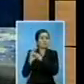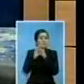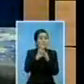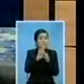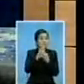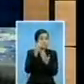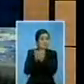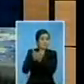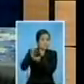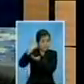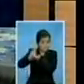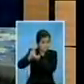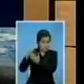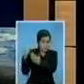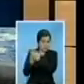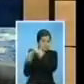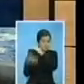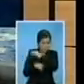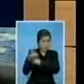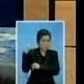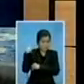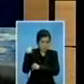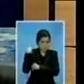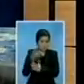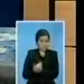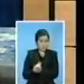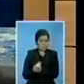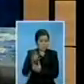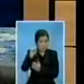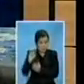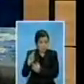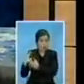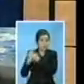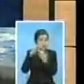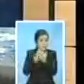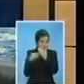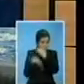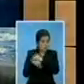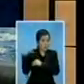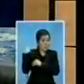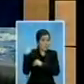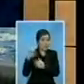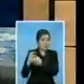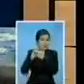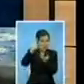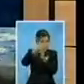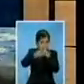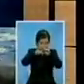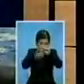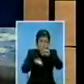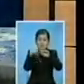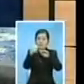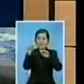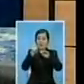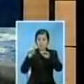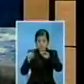นอให้มีการตัดลดงบประมาณของกระทรวงการคลังลง 10% เพราะการจัดสรรงบประมาณที่ไม่มีประสิทธิภาพพร้อมแสดงความเป็นกังวลว่าการ